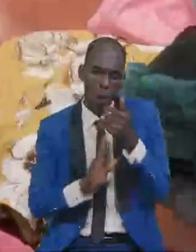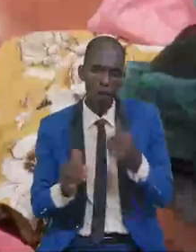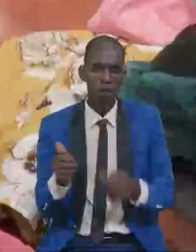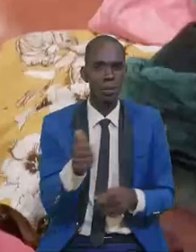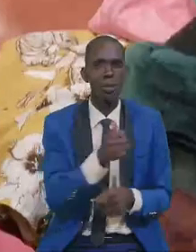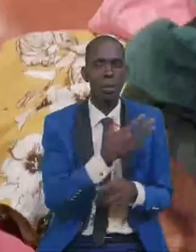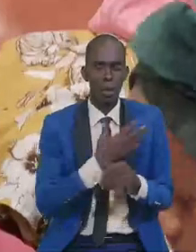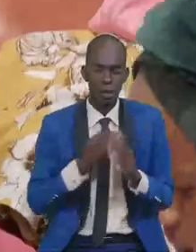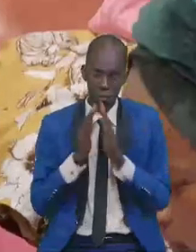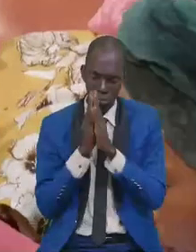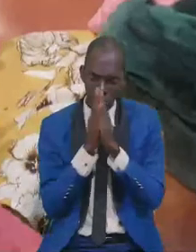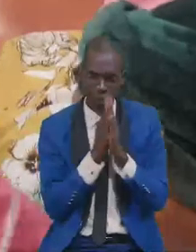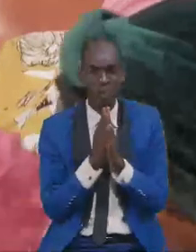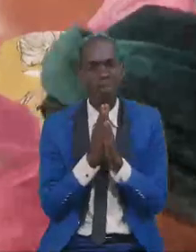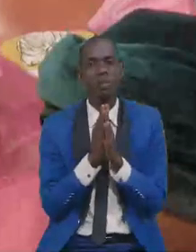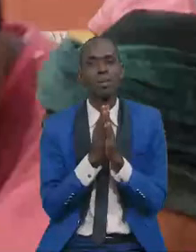prie.